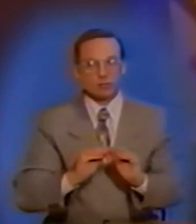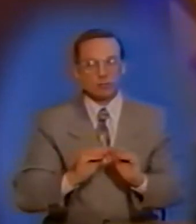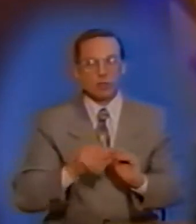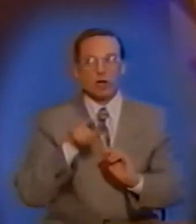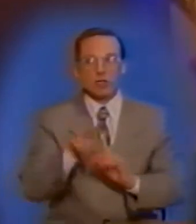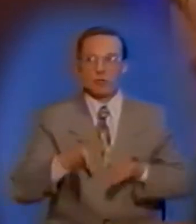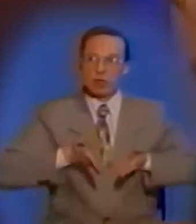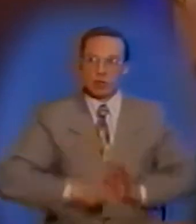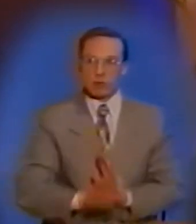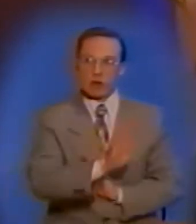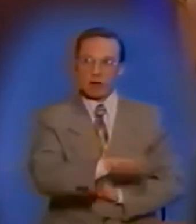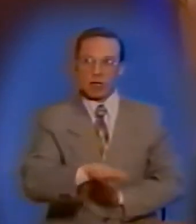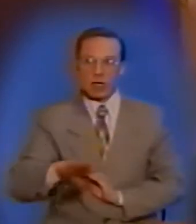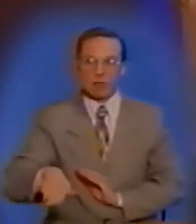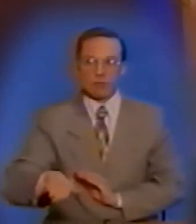Jiems gimsta vaikai.